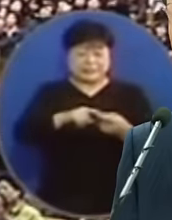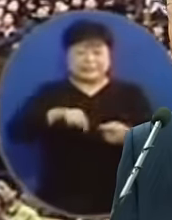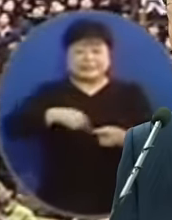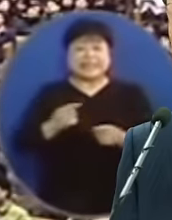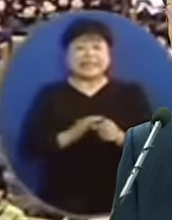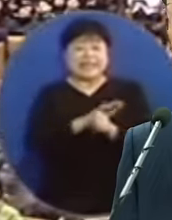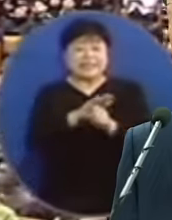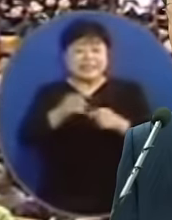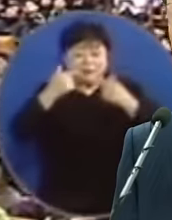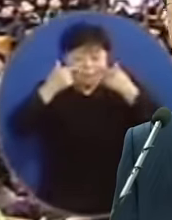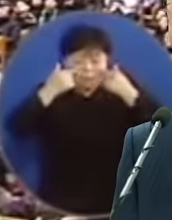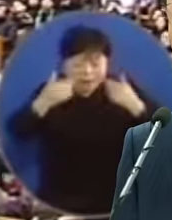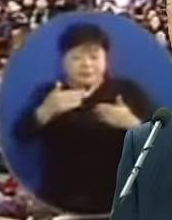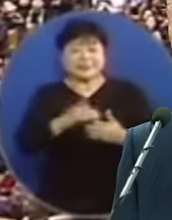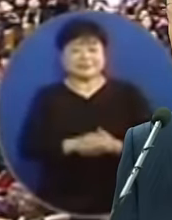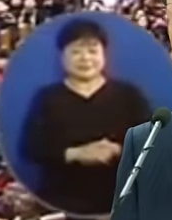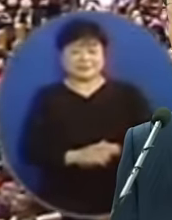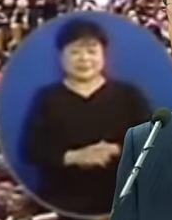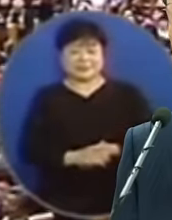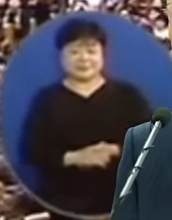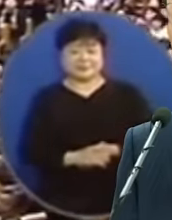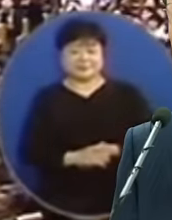사랑을 확증하셨나니라.